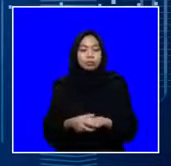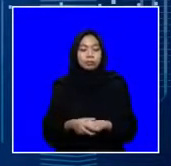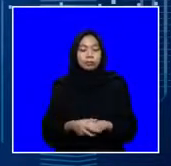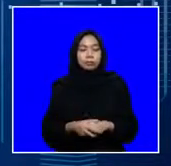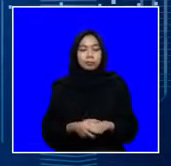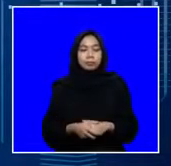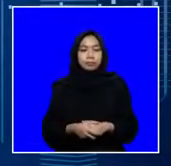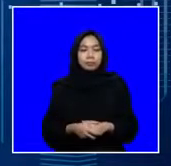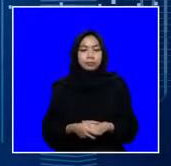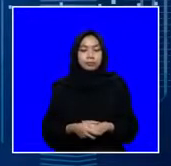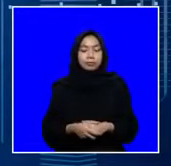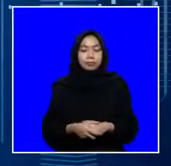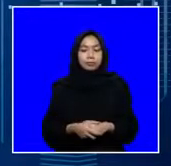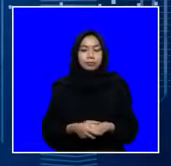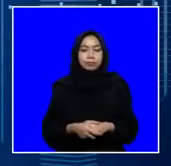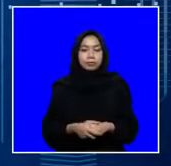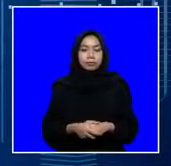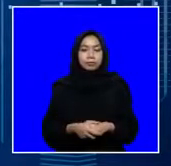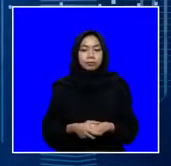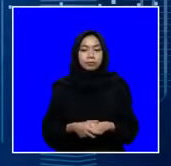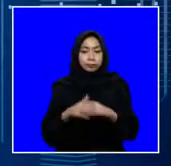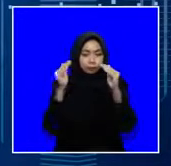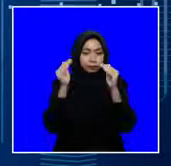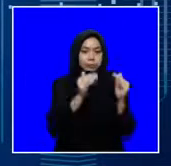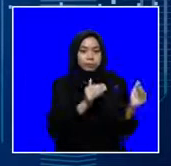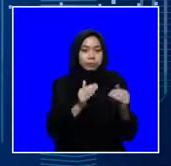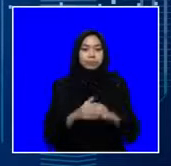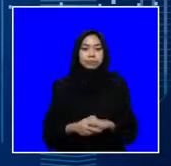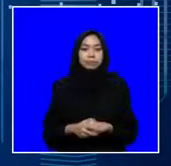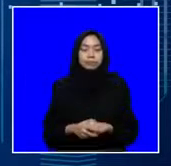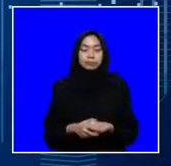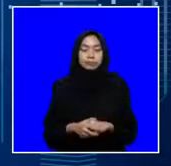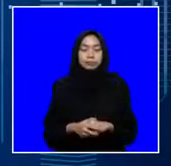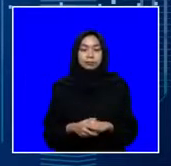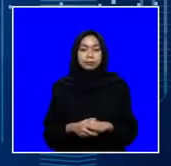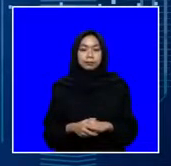menjadi fokus yang spesial. Berikut.